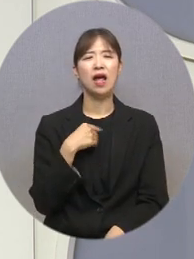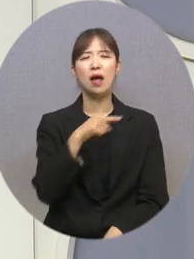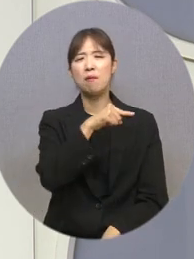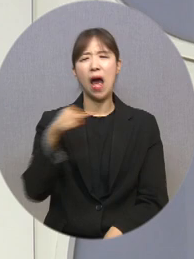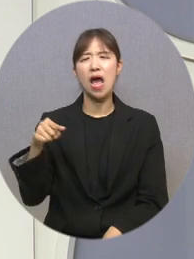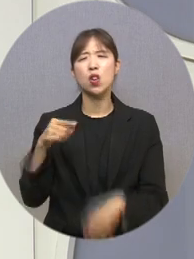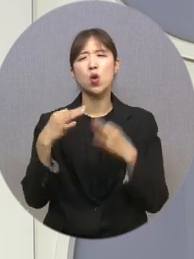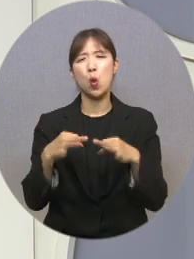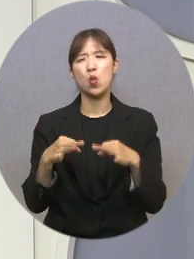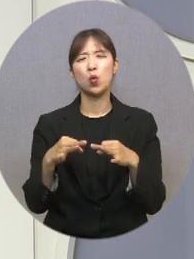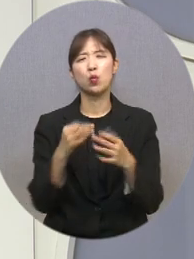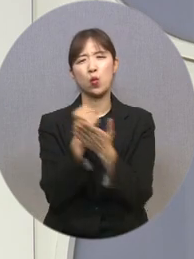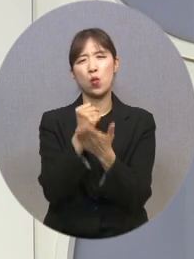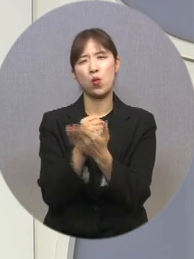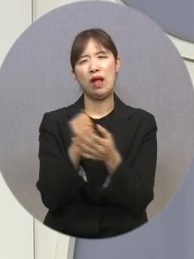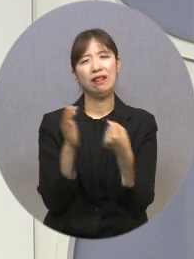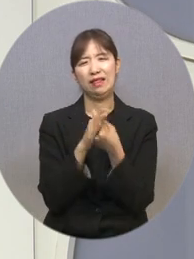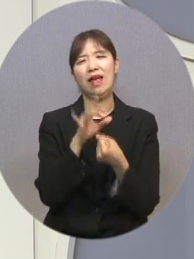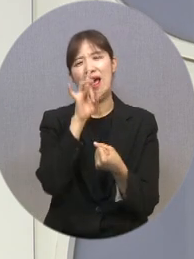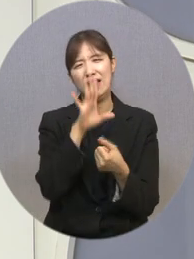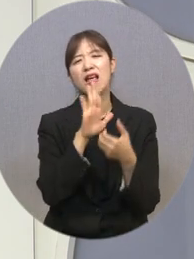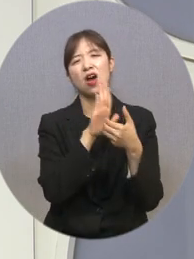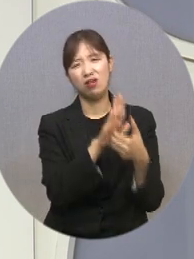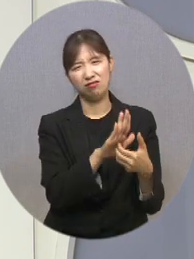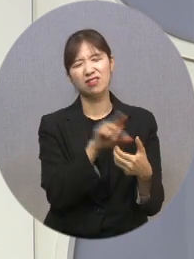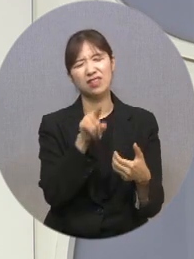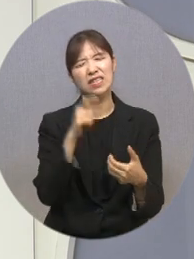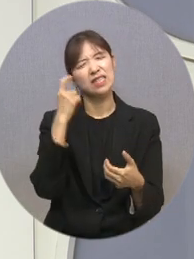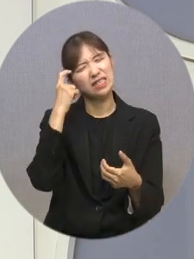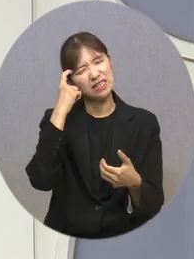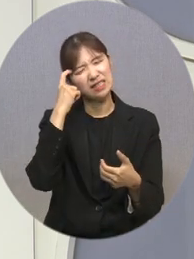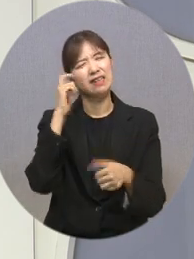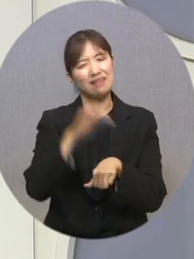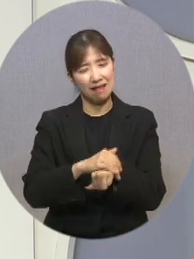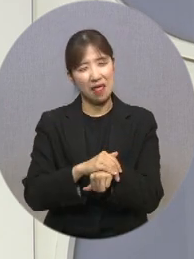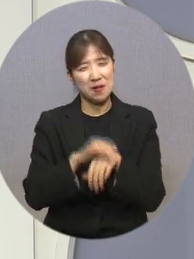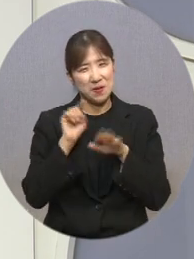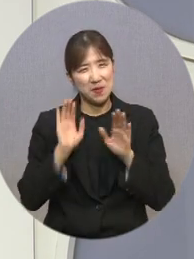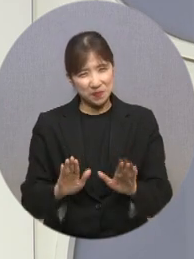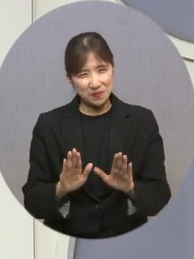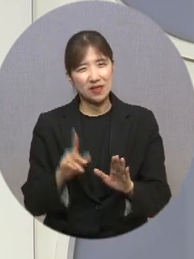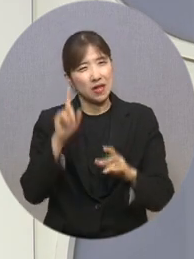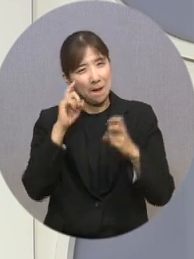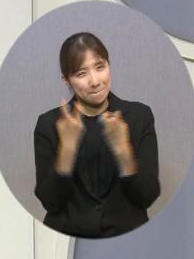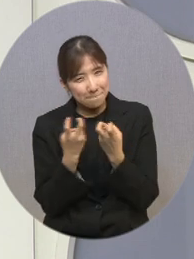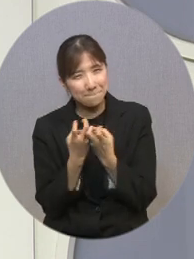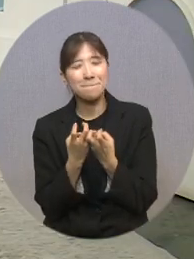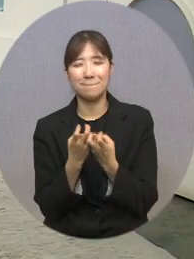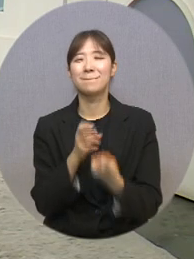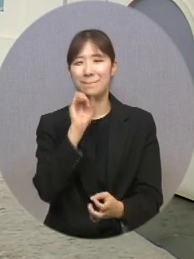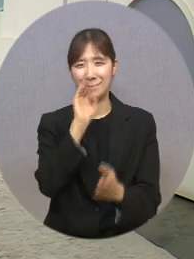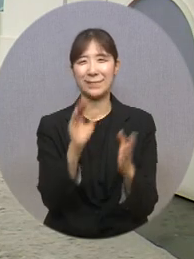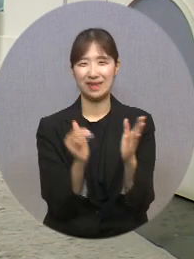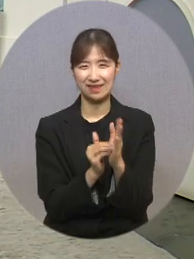쓰고 있어서 이거 안 되겠습니다 이렇게 거절하는 그런 지혜 690만 원짜리 지혜를 이제 사람들한테 얘기하고 있습니다.